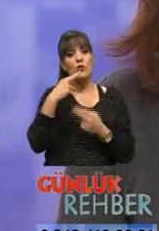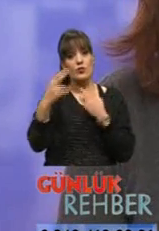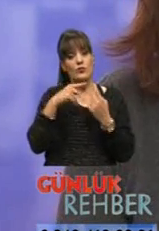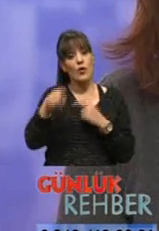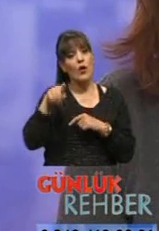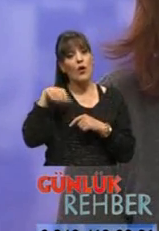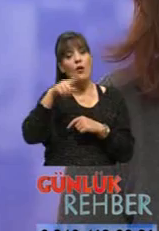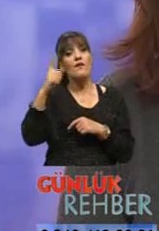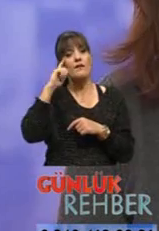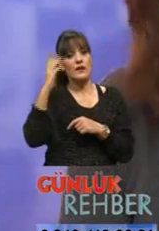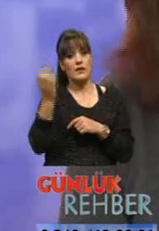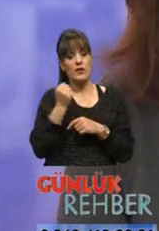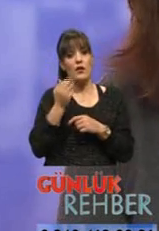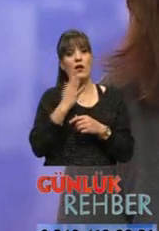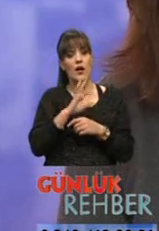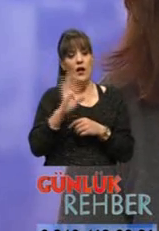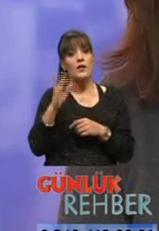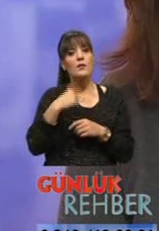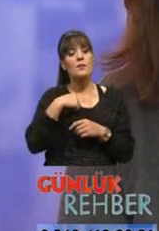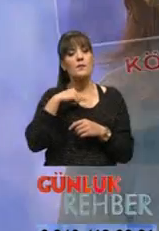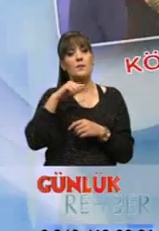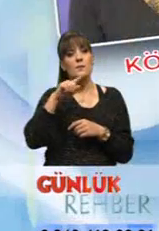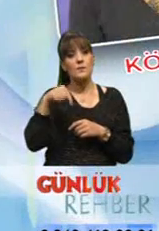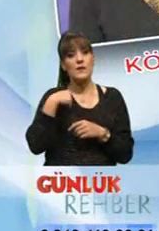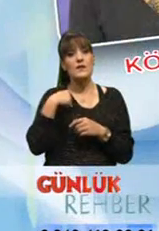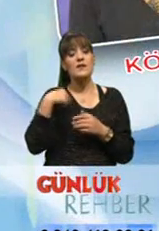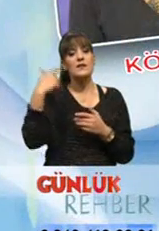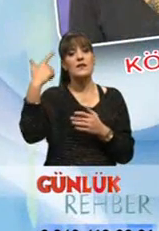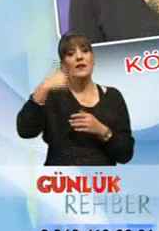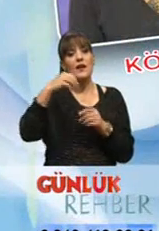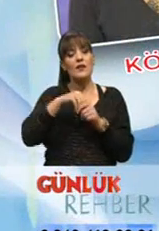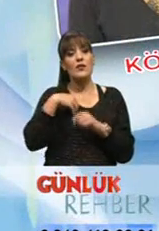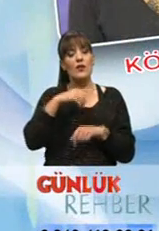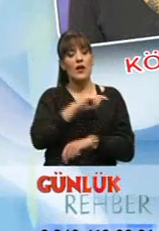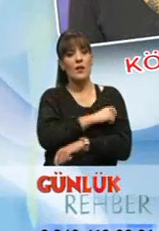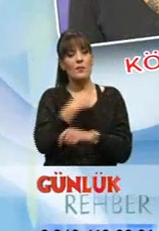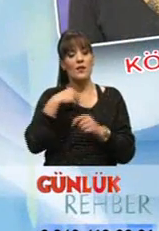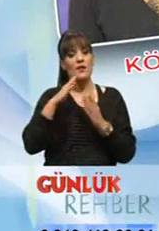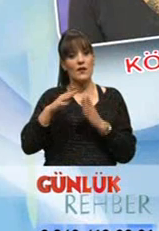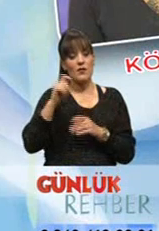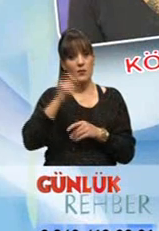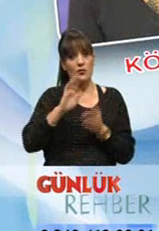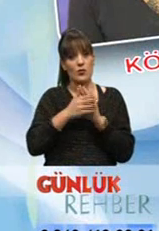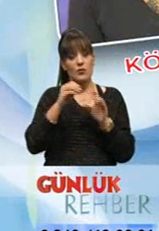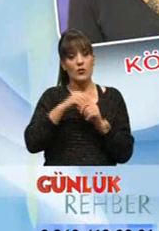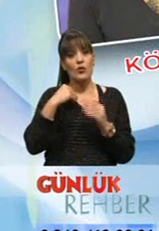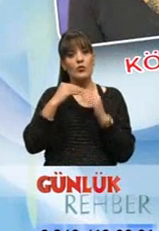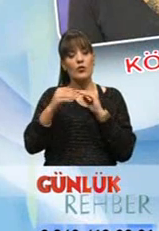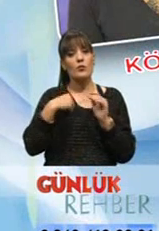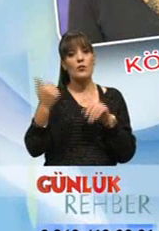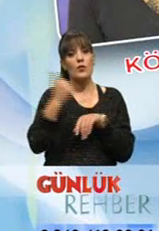onlardan fikirler alıyoruz. Harika. Biz de yayınımızı Köln'den sürdürdüğümüz dönem içinde toplum